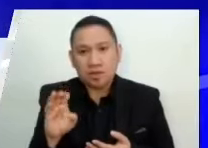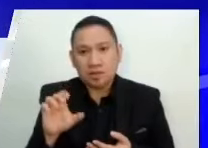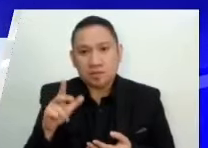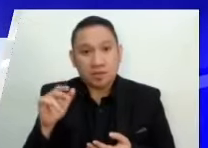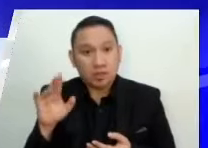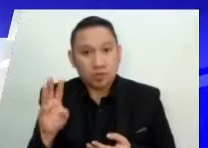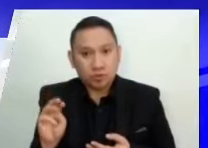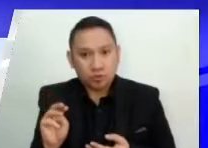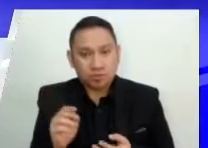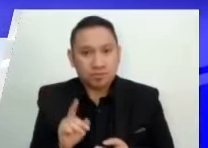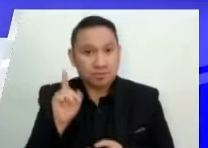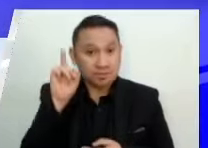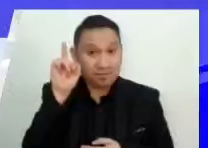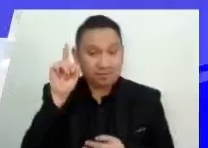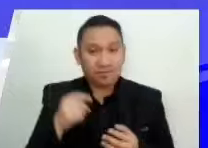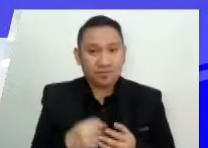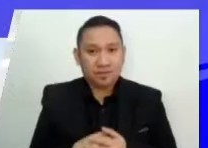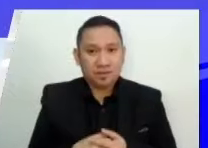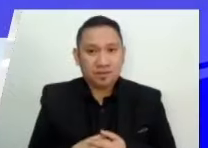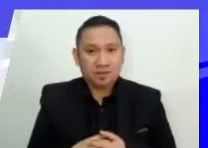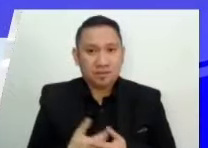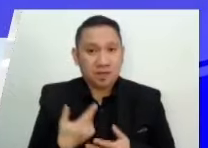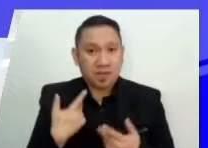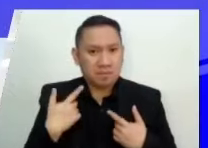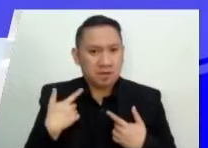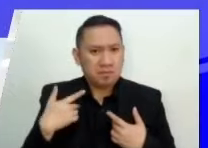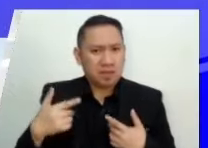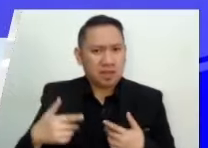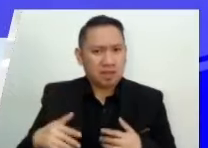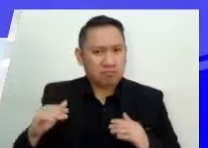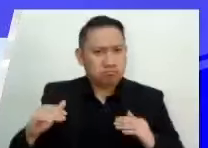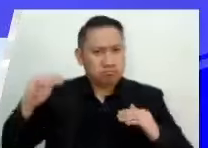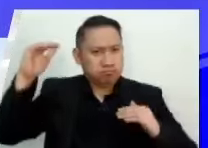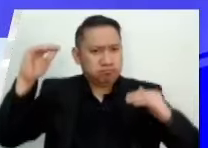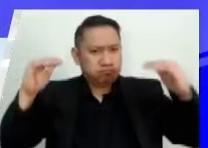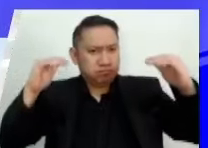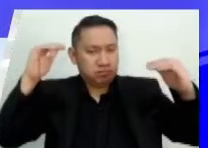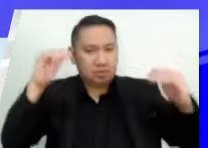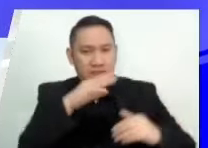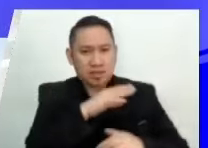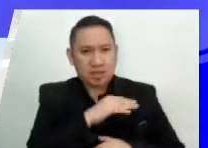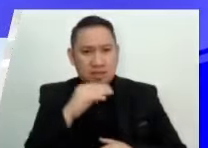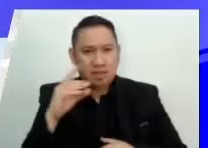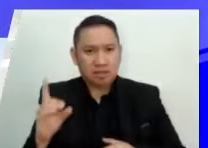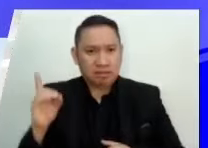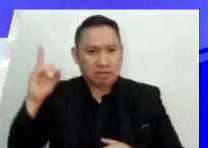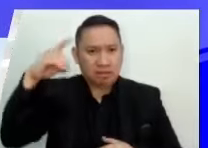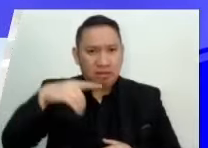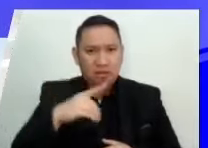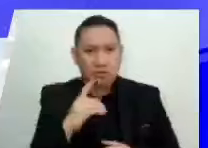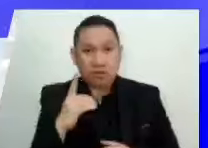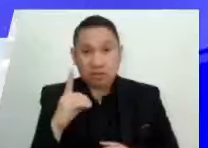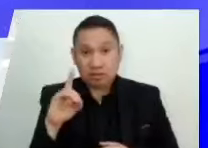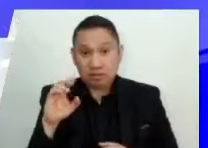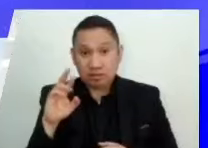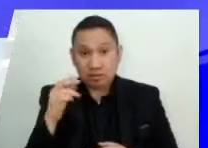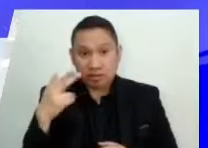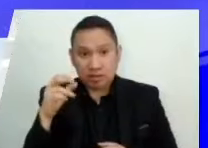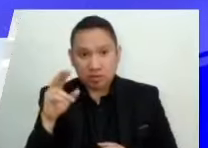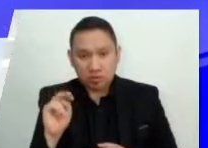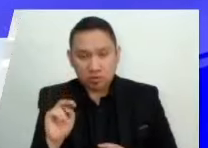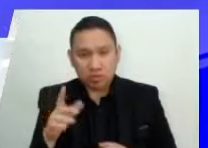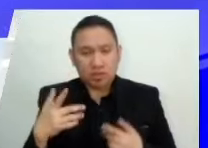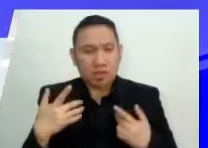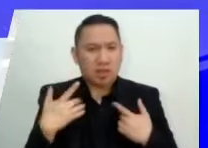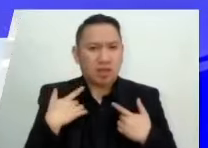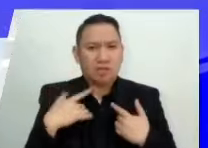figures gaya ng giant wolves, ice queen at makukulay na dragons. Inabot daw ng 8 buwan ang pagbuo sa 60 compositions. Gawa